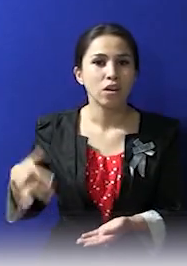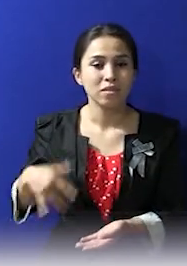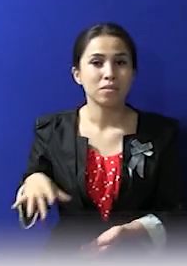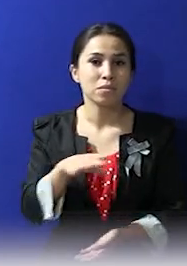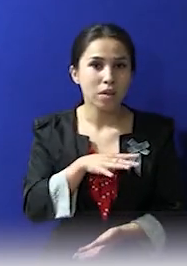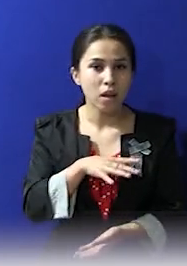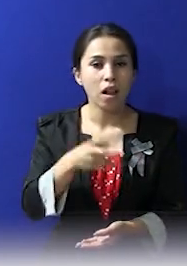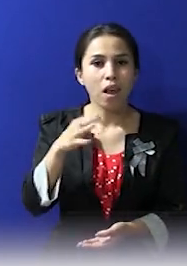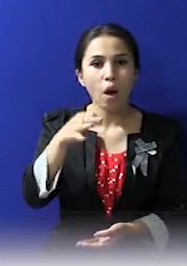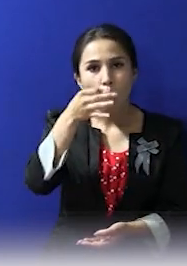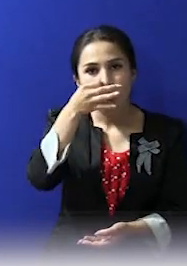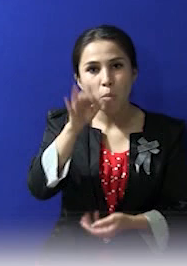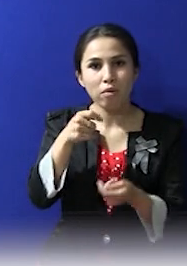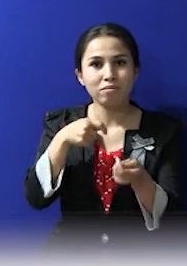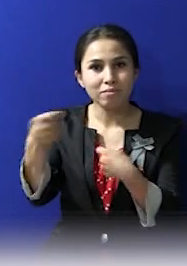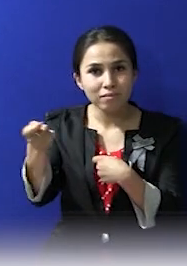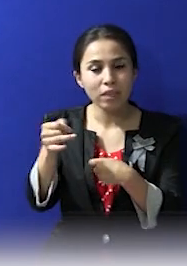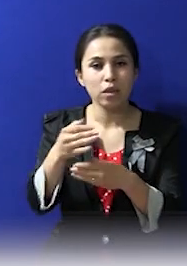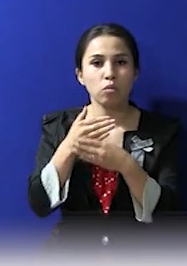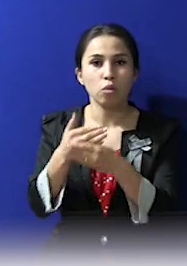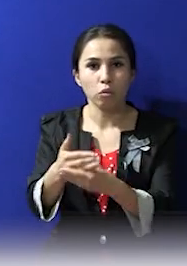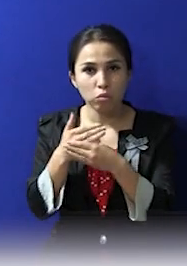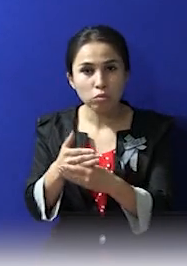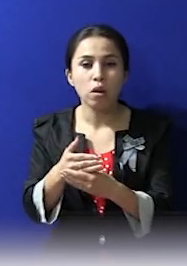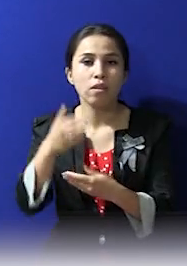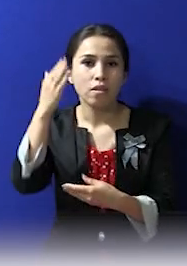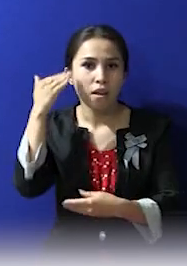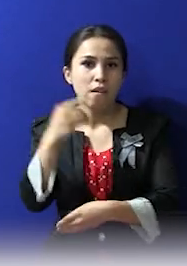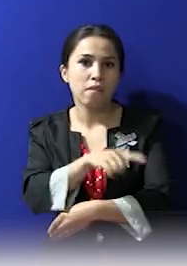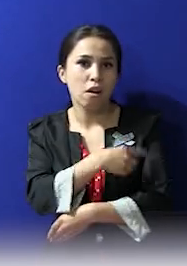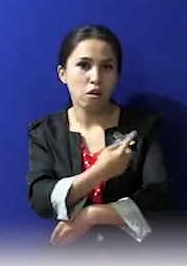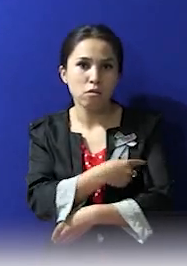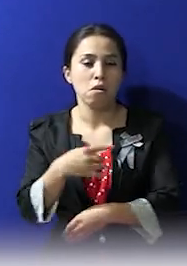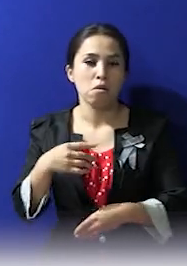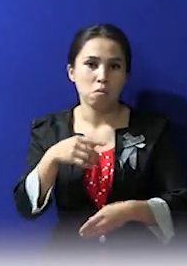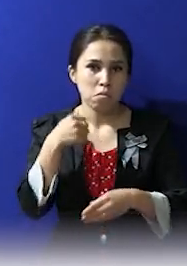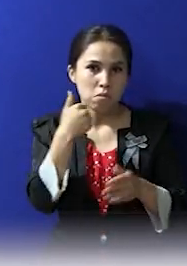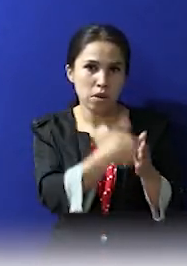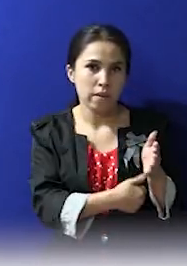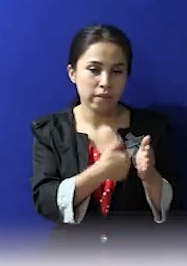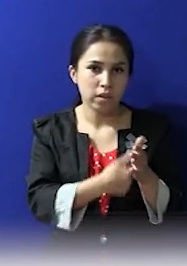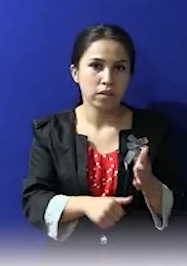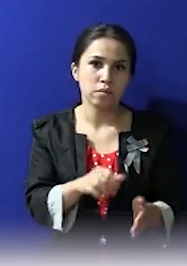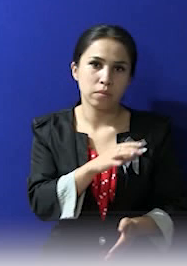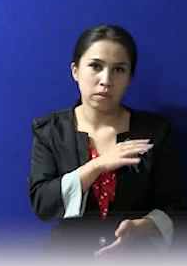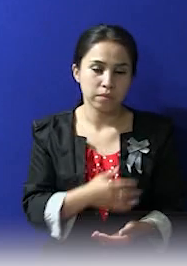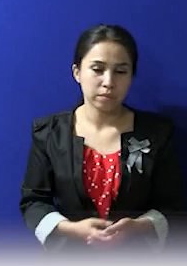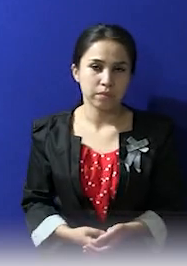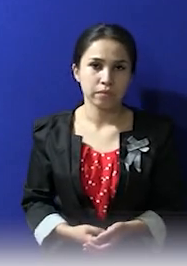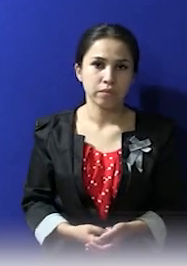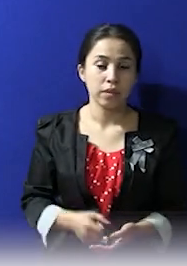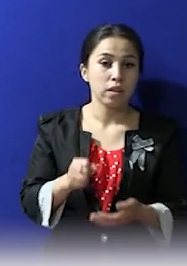граждан в социальных сетях. Проблема приобрела такие масштабы, что стала основной темой очередного аппаратного совещания